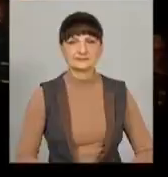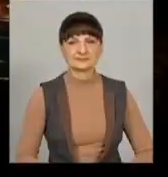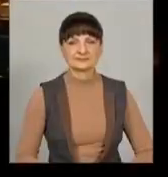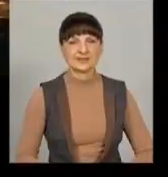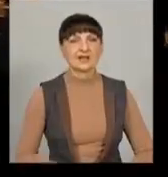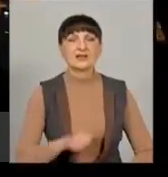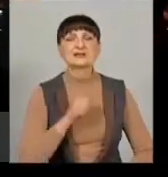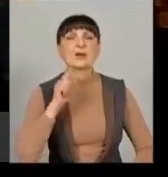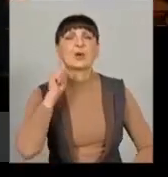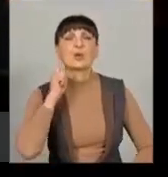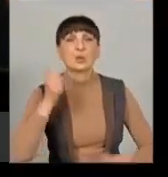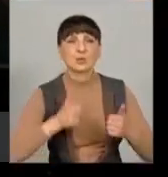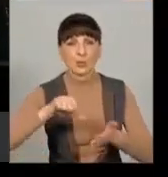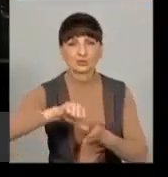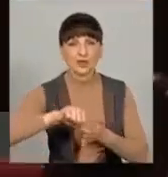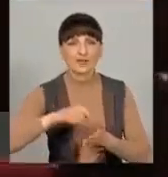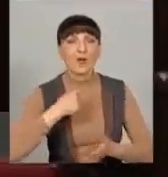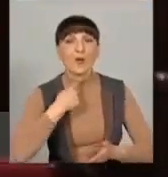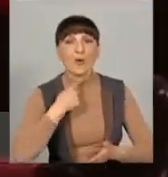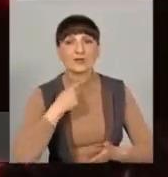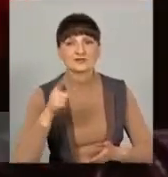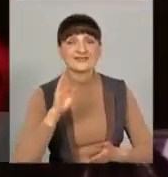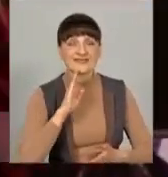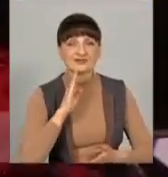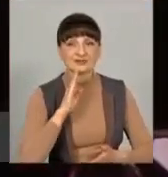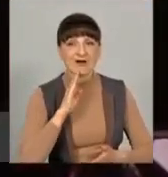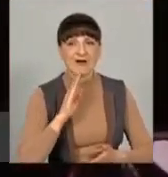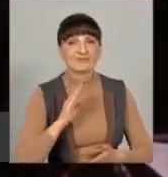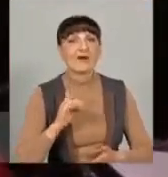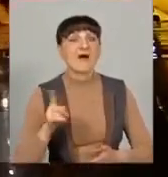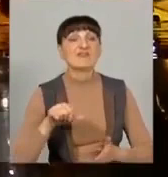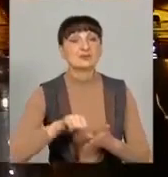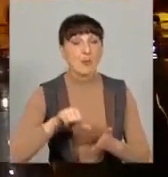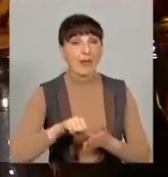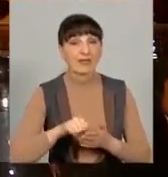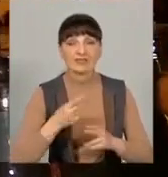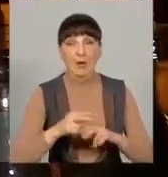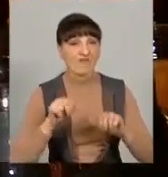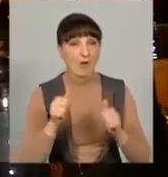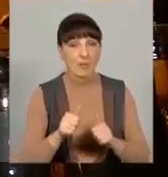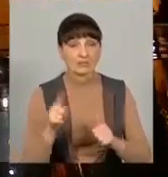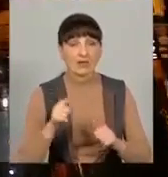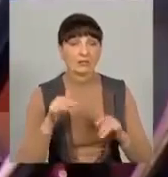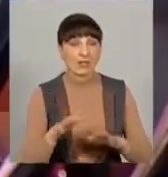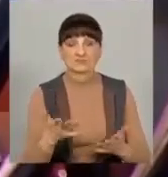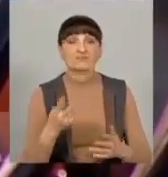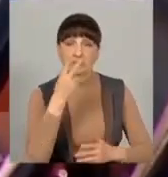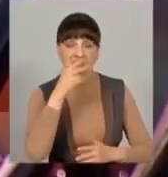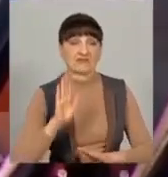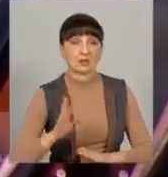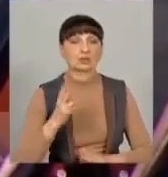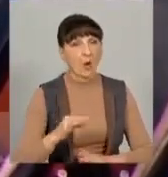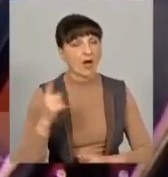Для самой юной конкурсантки голоса Балти и Габриэлы Ждановичути выступление такого формата – дело из привычных. Но,